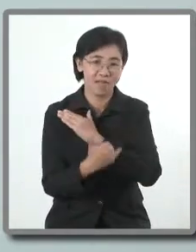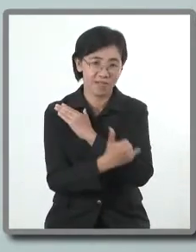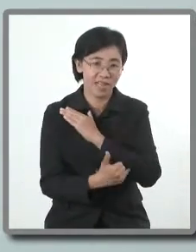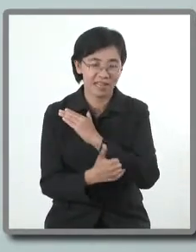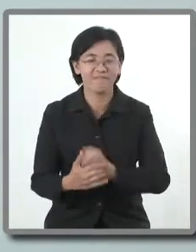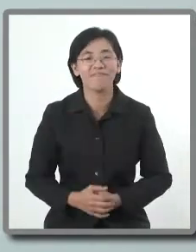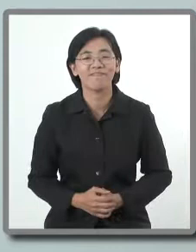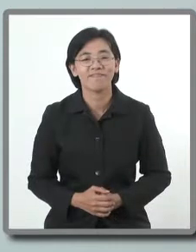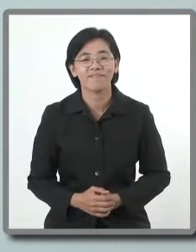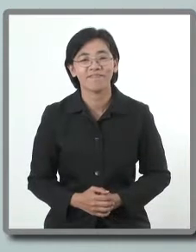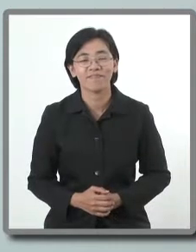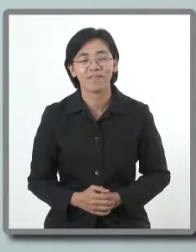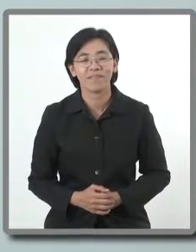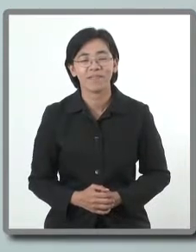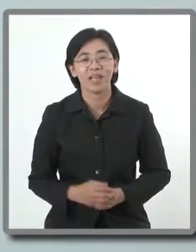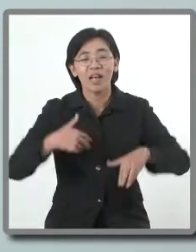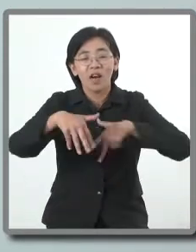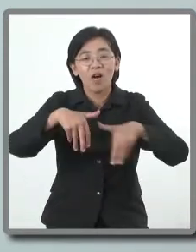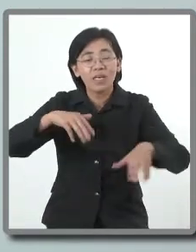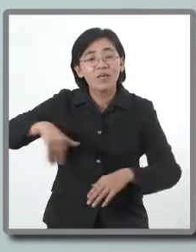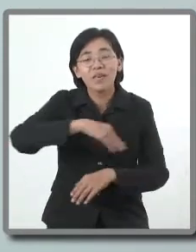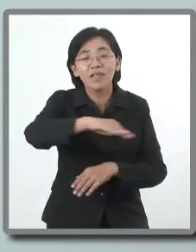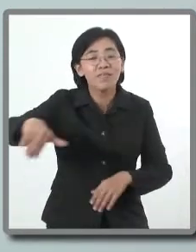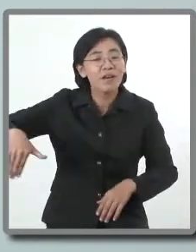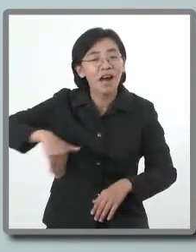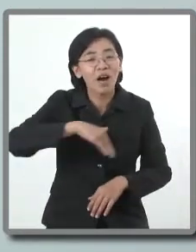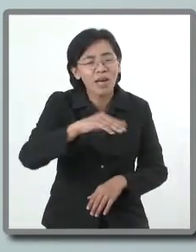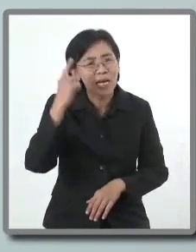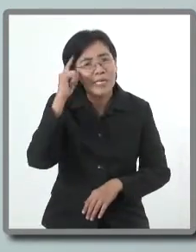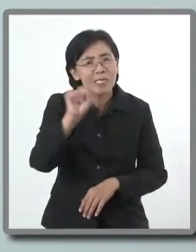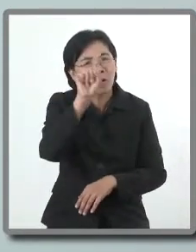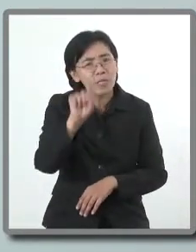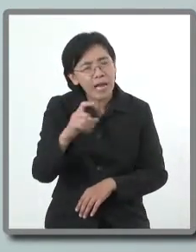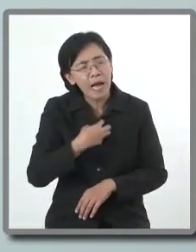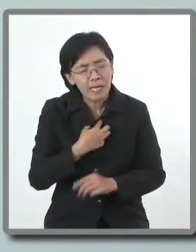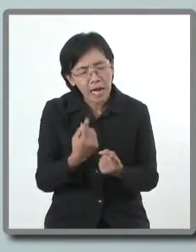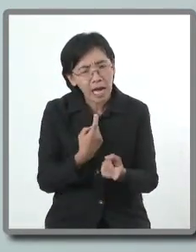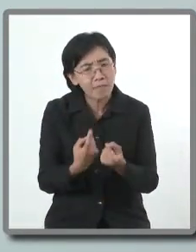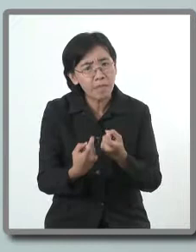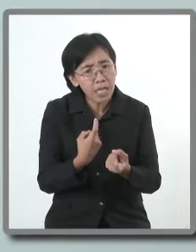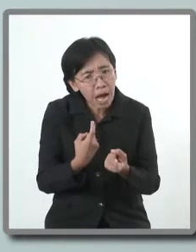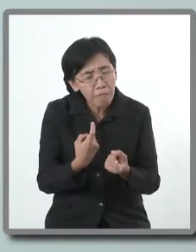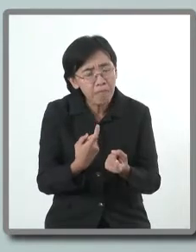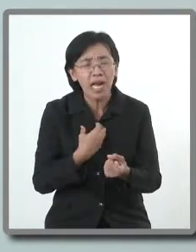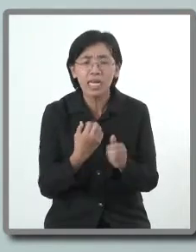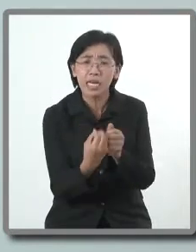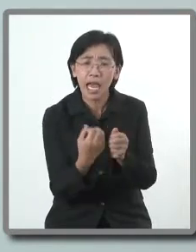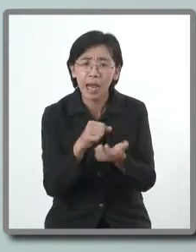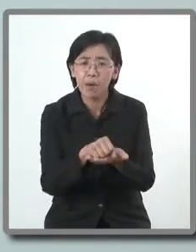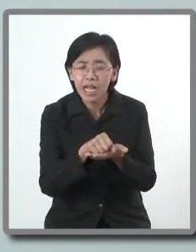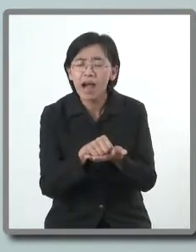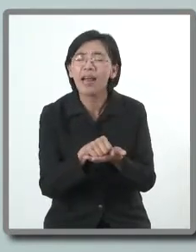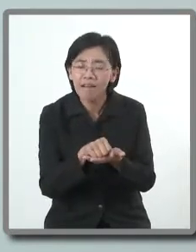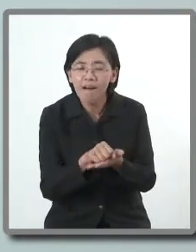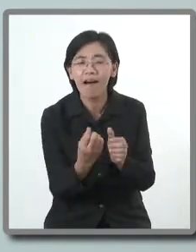ก็สำหรับพี่น้องประชาชนที่สงสัยจะสอบถามข้อมูลต่างๆหรือจะแนะนำบริการต่างๆเนี่ยก็สาม